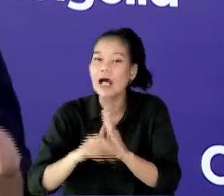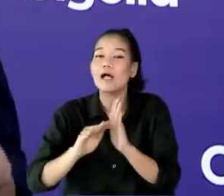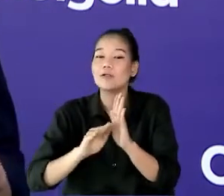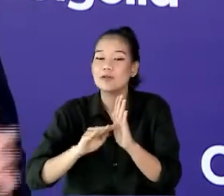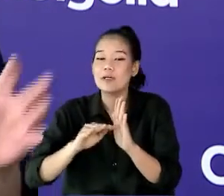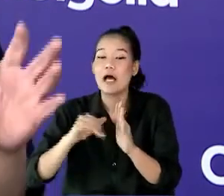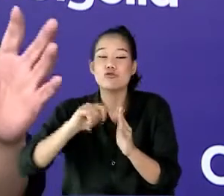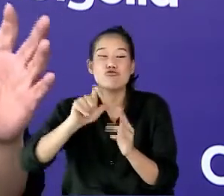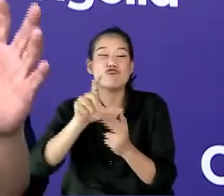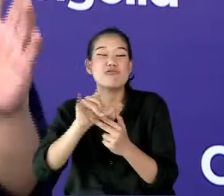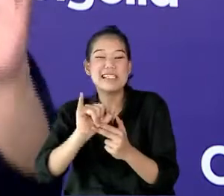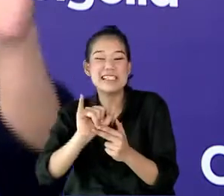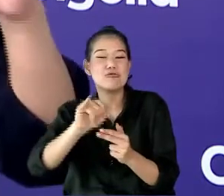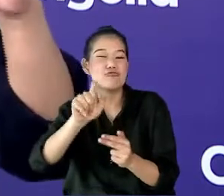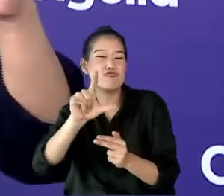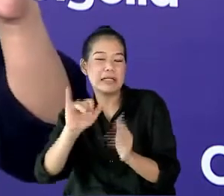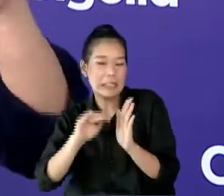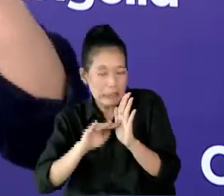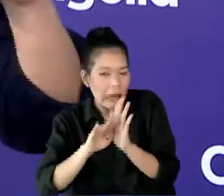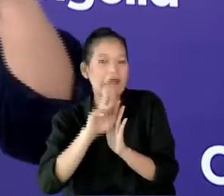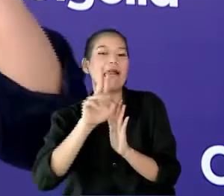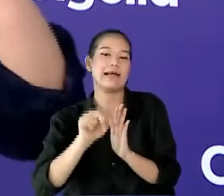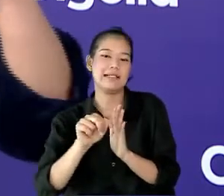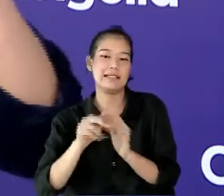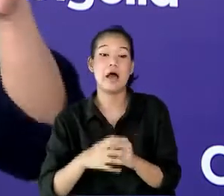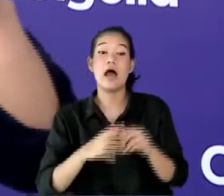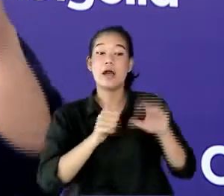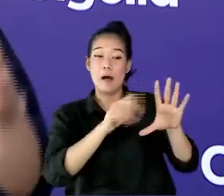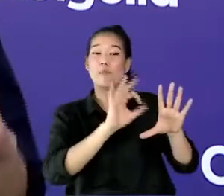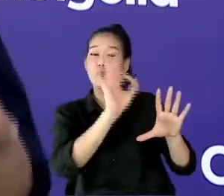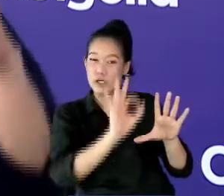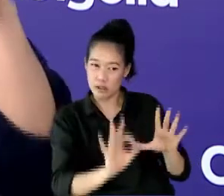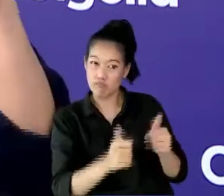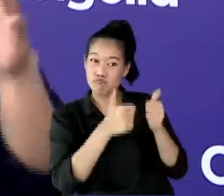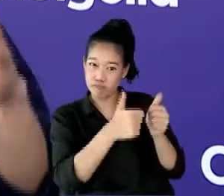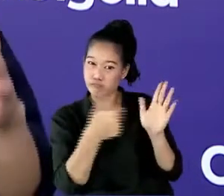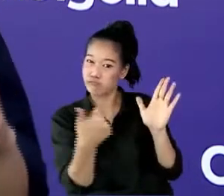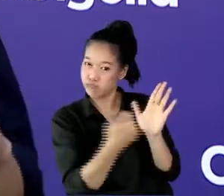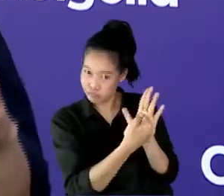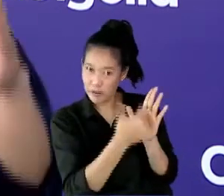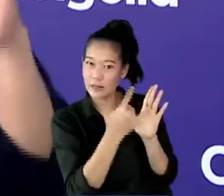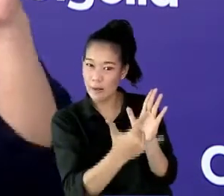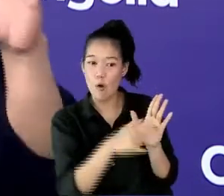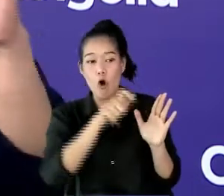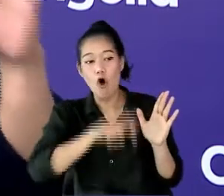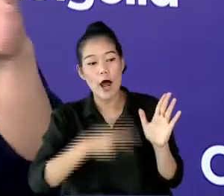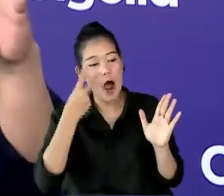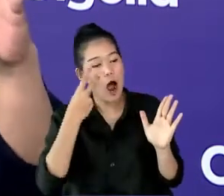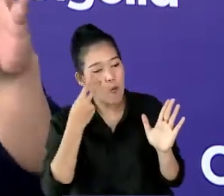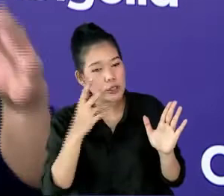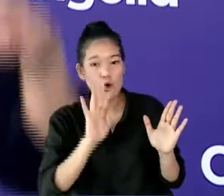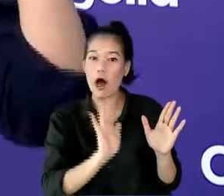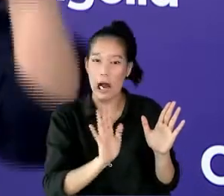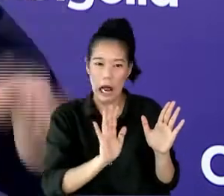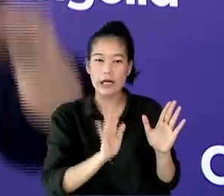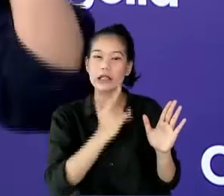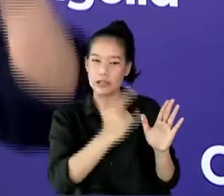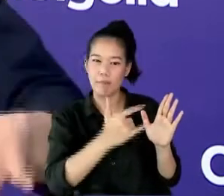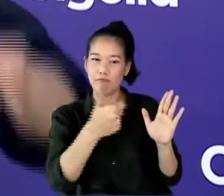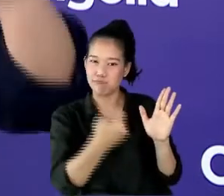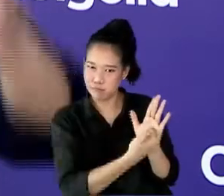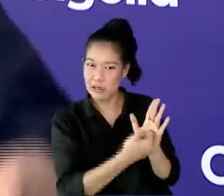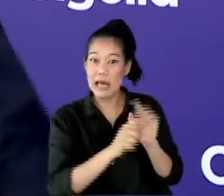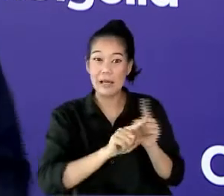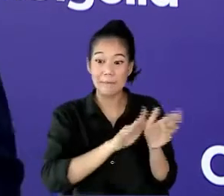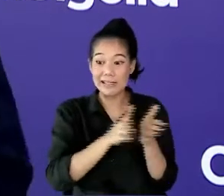naik lagi. Jadi, yang 60% itu tetap aja dia akan patuh, ya ada nggak ada pengawasan. Tapi yang 30% ini naik turun